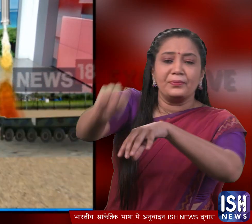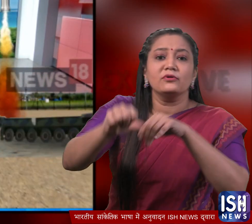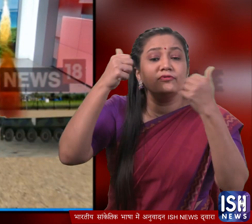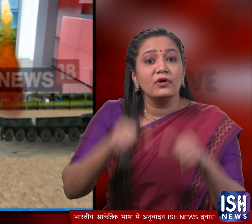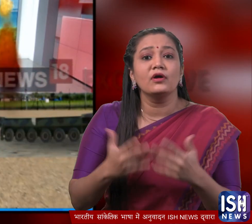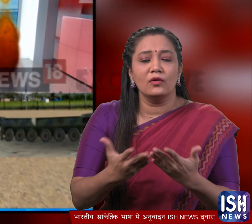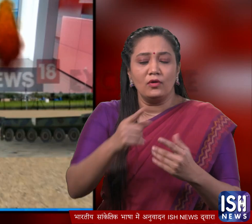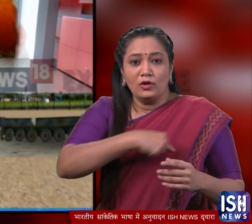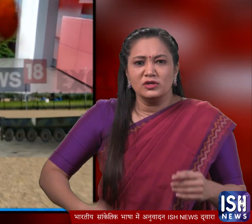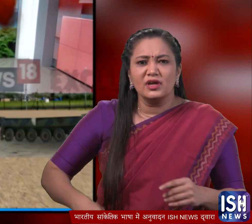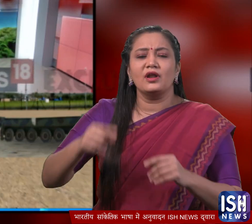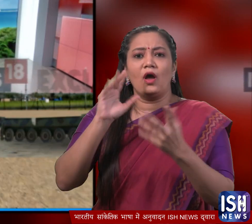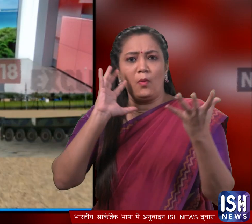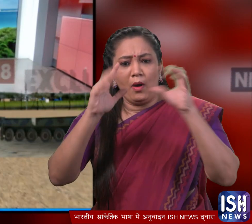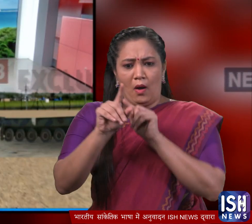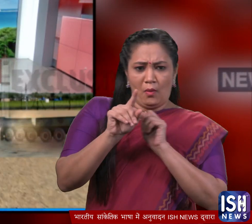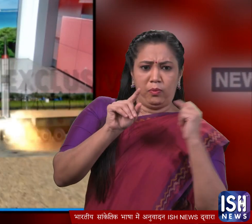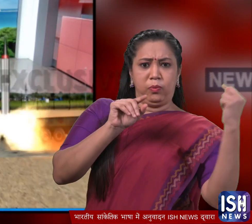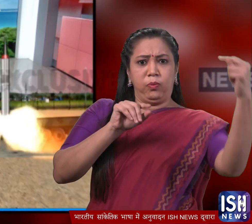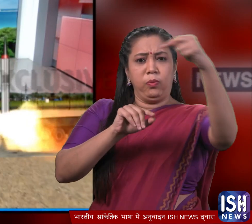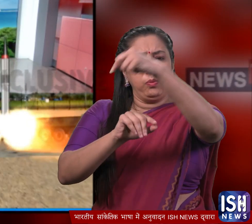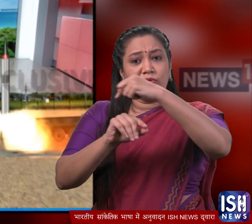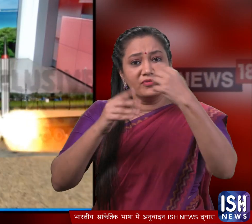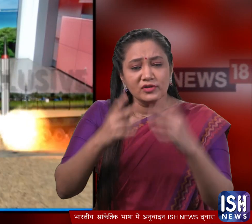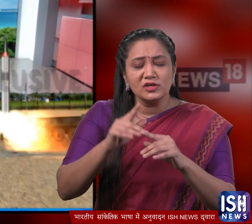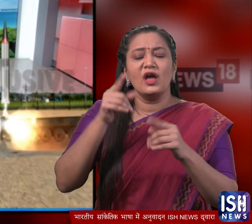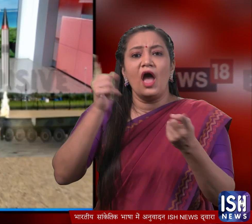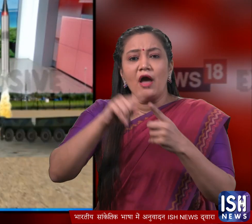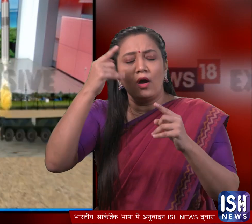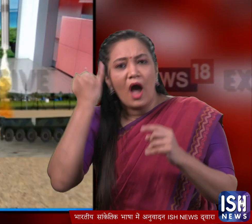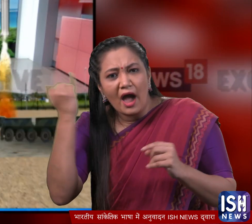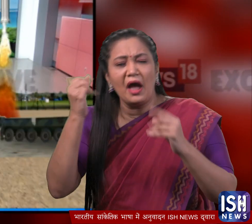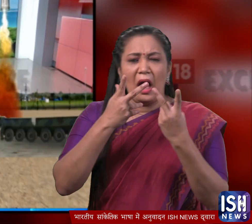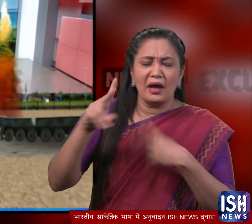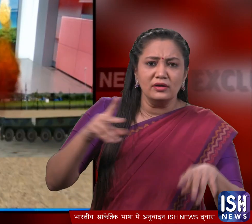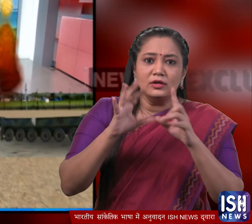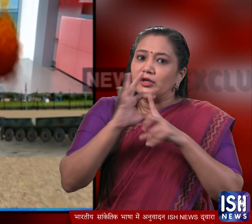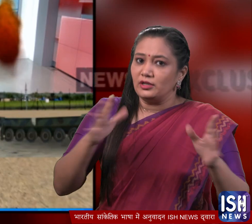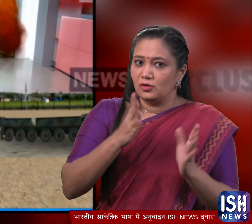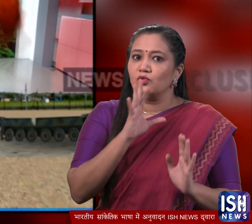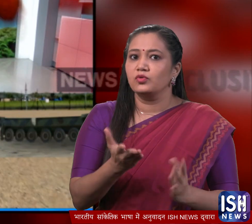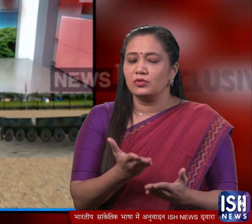इस ताकत के साथ ही चीन की मिसाइल ने पृथ्वी के चक्कर तक लगाए और इस स्पेस टेक्नोलॉजी की वजह से उसने